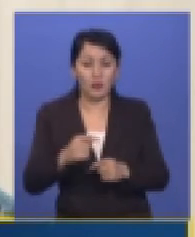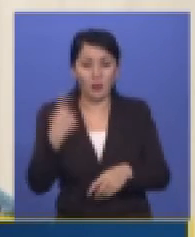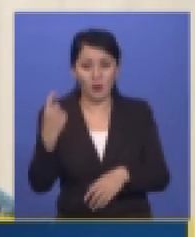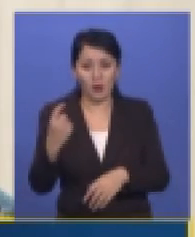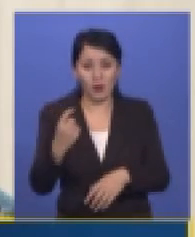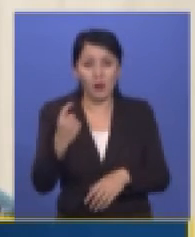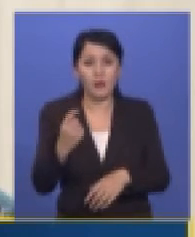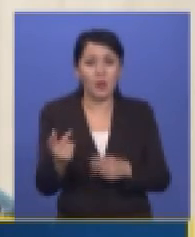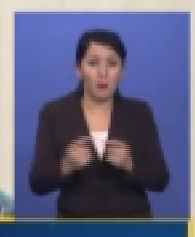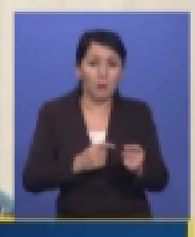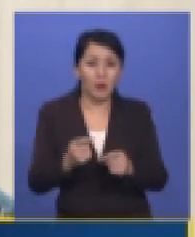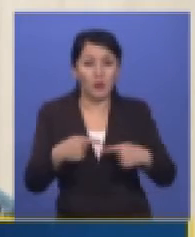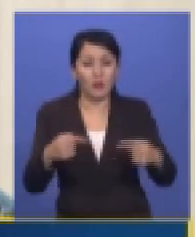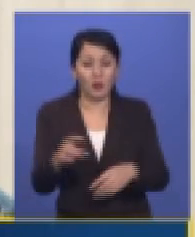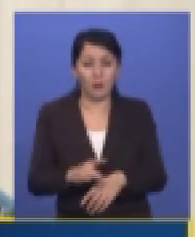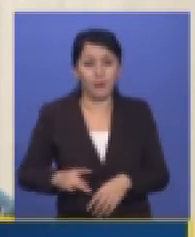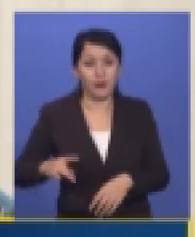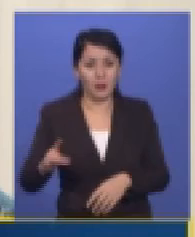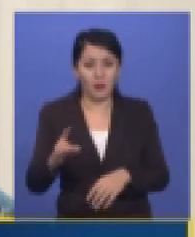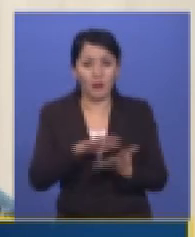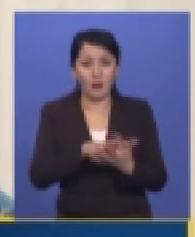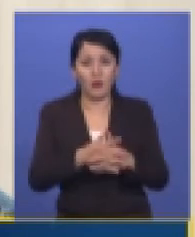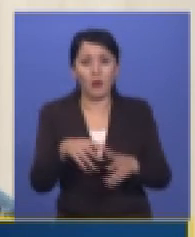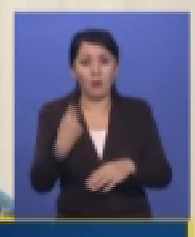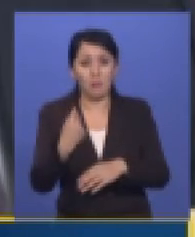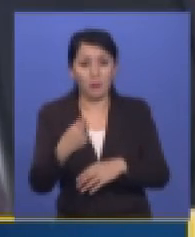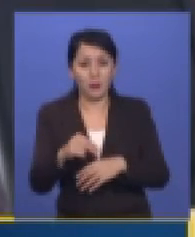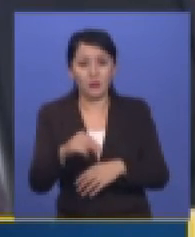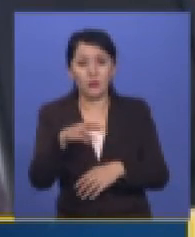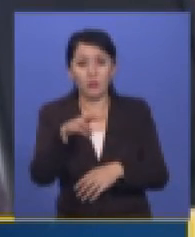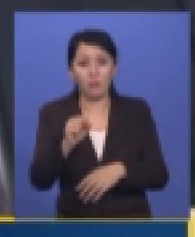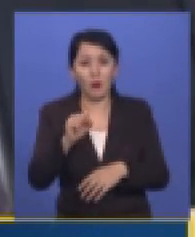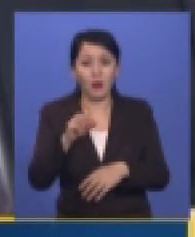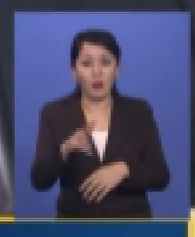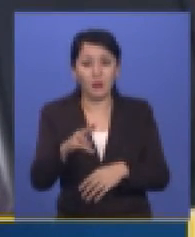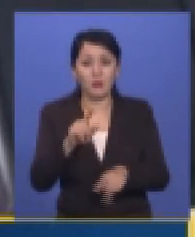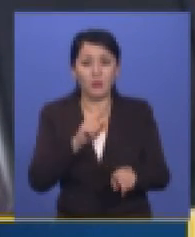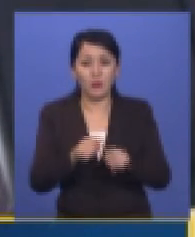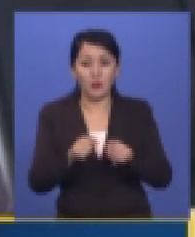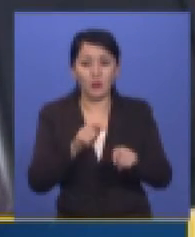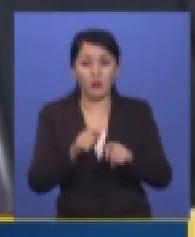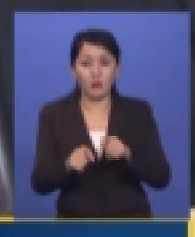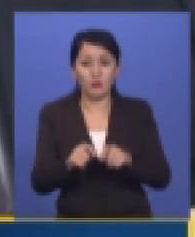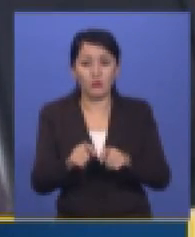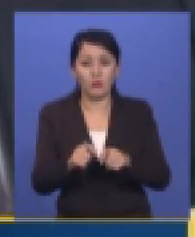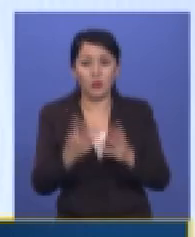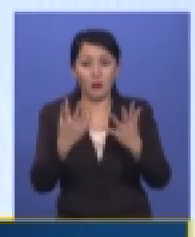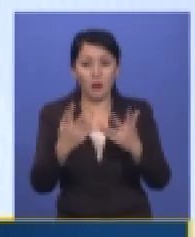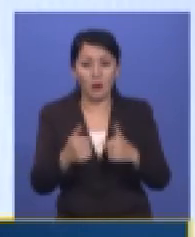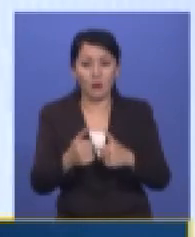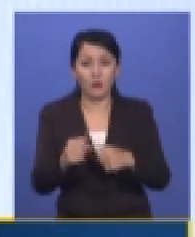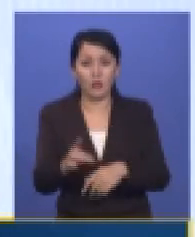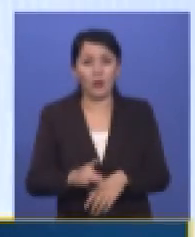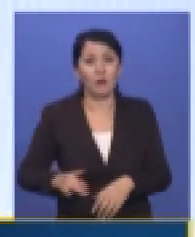шаруашылық басшыларына өзге аймақтары мен елдерден сатып алынған малды мұқият тексеріп, ветеринарлық дәрігерлердің қарауынан кейін ғана